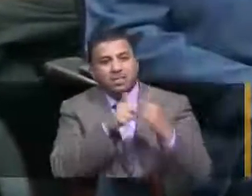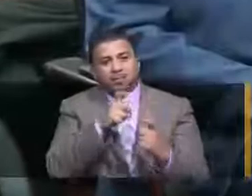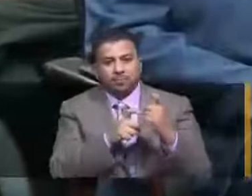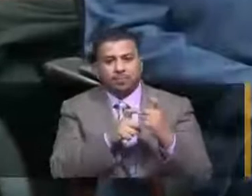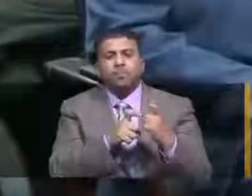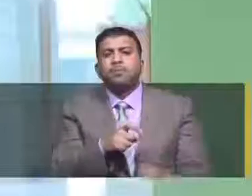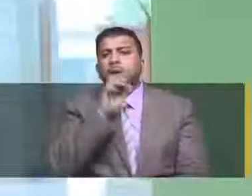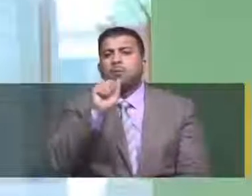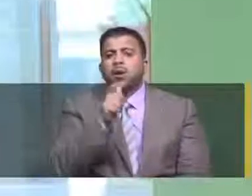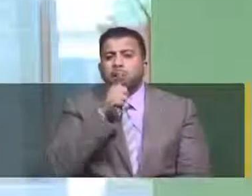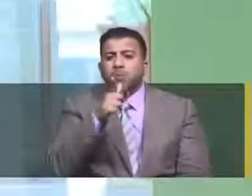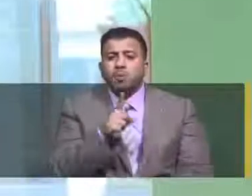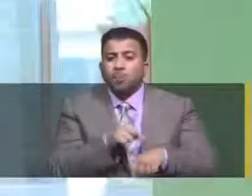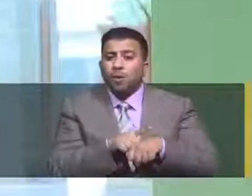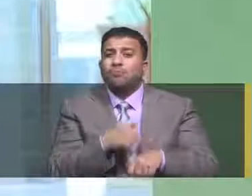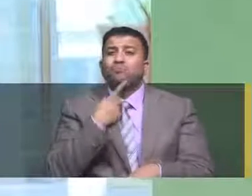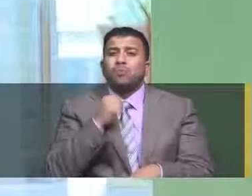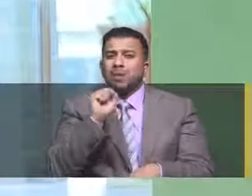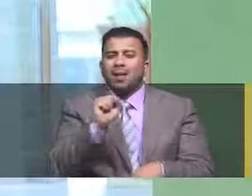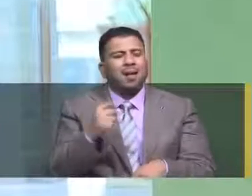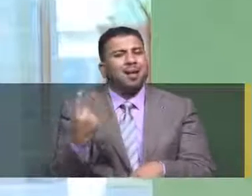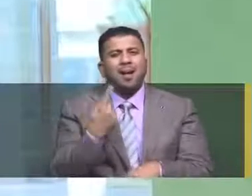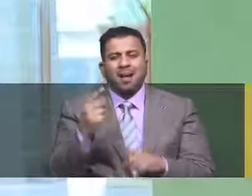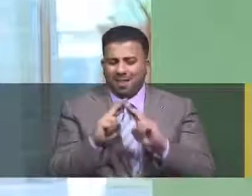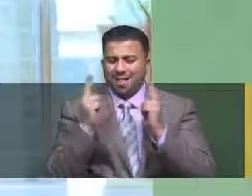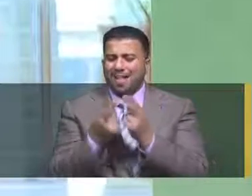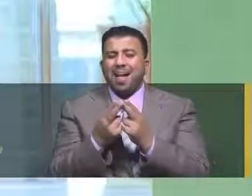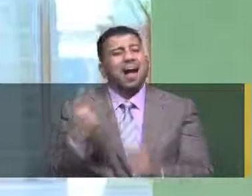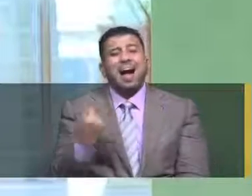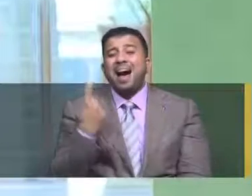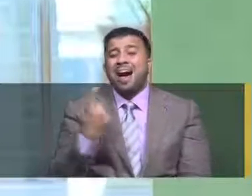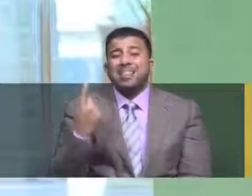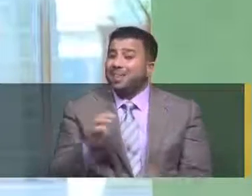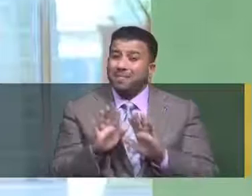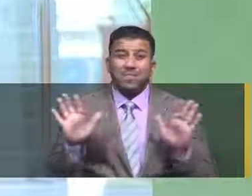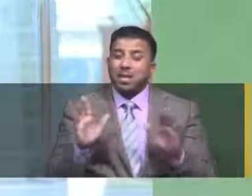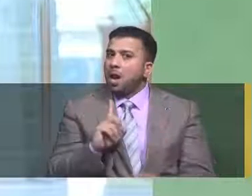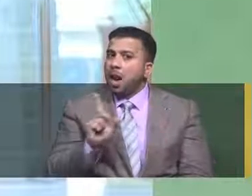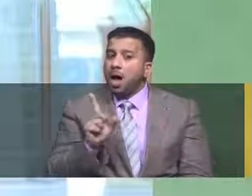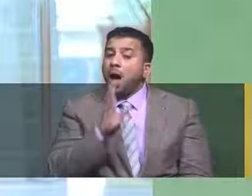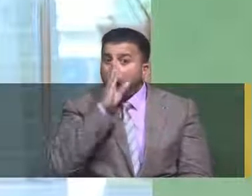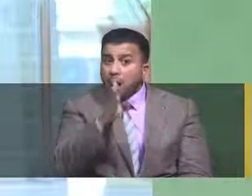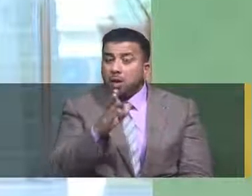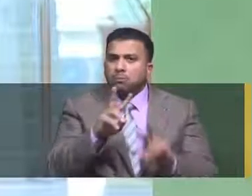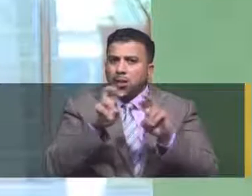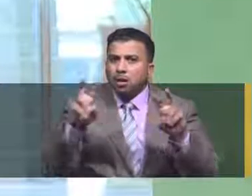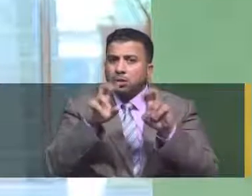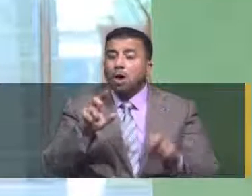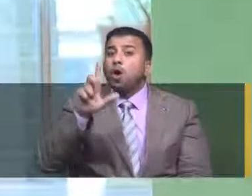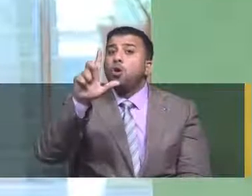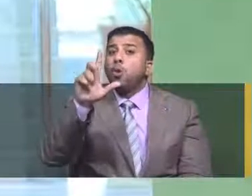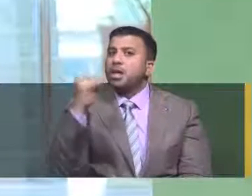لقاء عابر فقط، بل فرصة حقيقية للكشف عن كنوز اللغة العربية في كل الميادين وإثبات